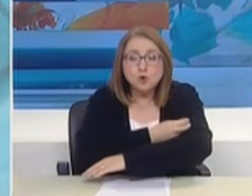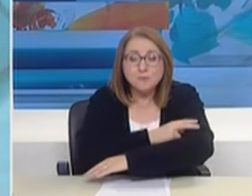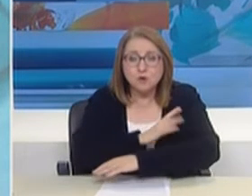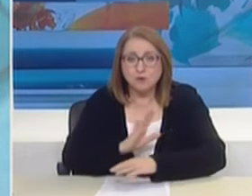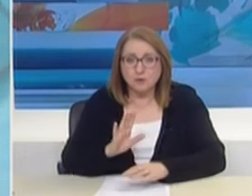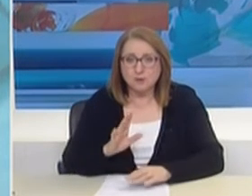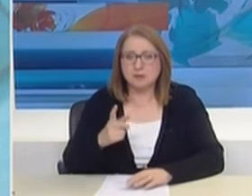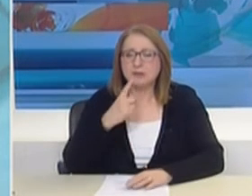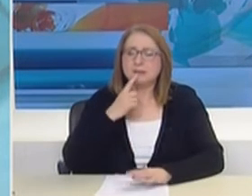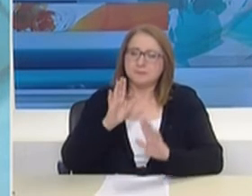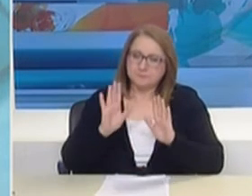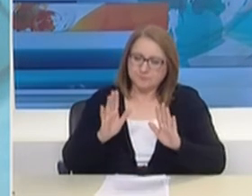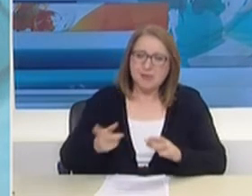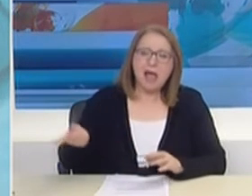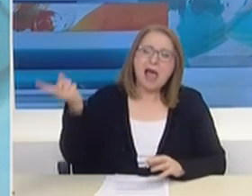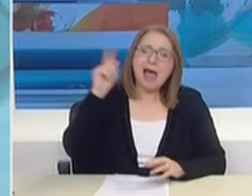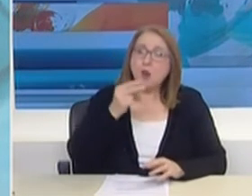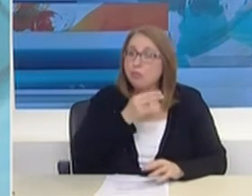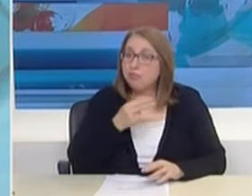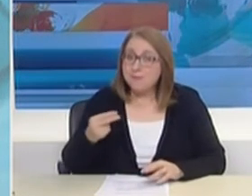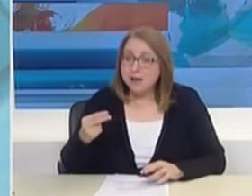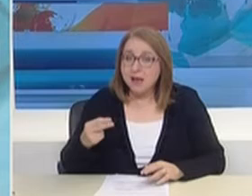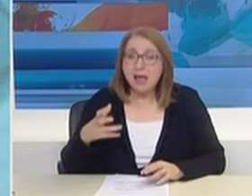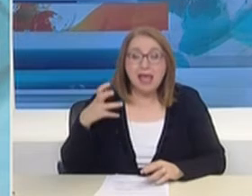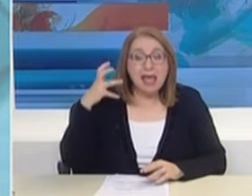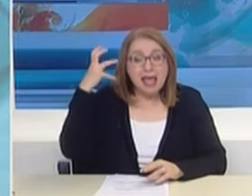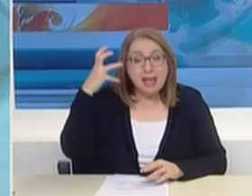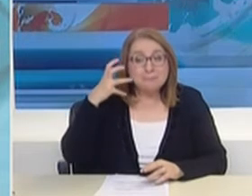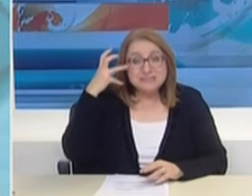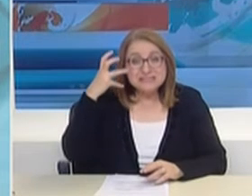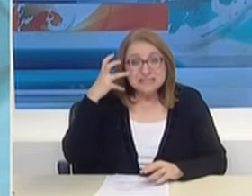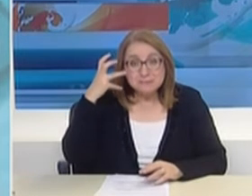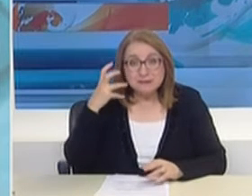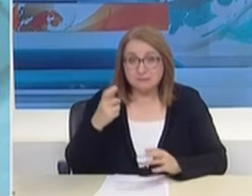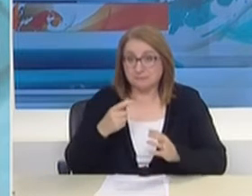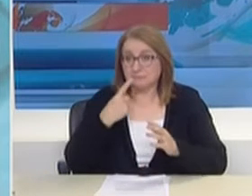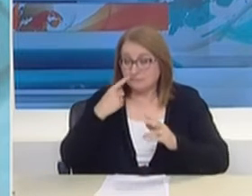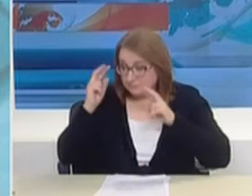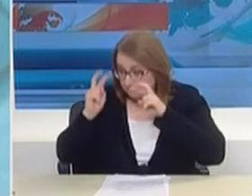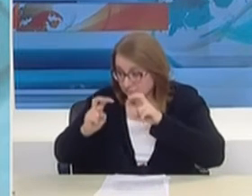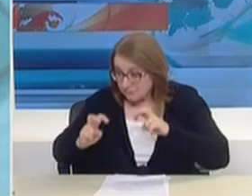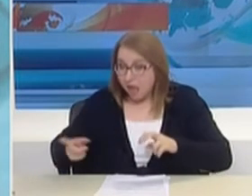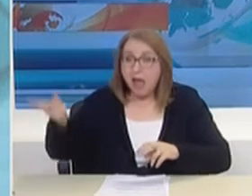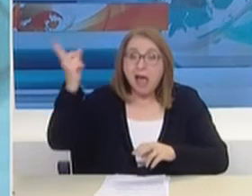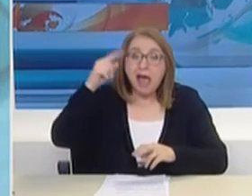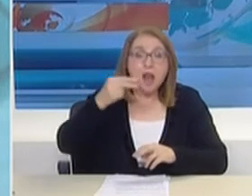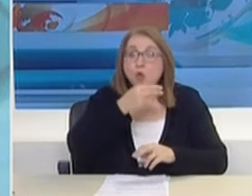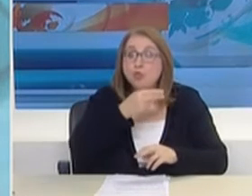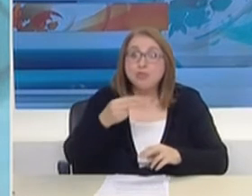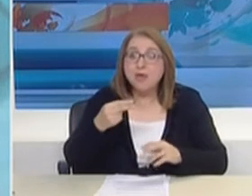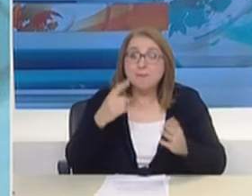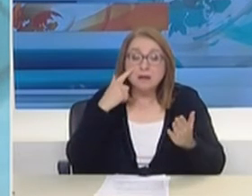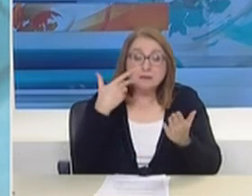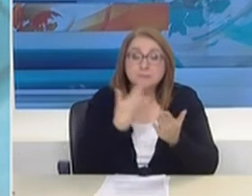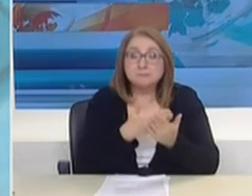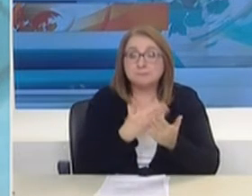Είναι άλλο πράγμα η παρατήρηση στην επιστήμη και είναι άλλο πράγμα η απόδειξη. Όλη αυτή η παρατήρηση και η